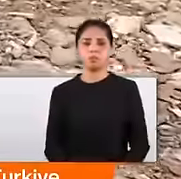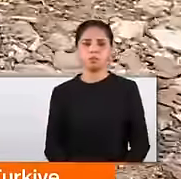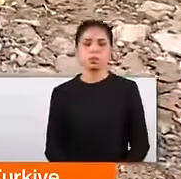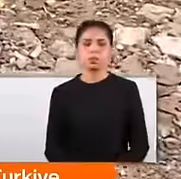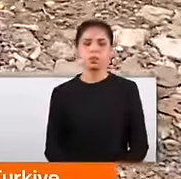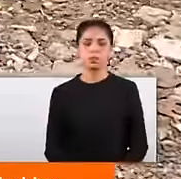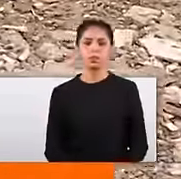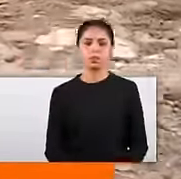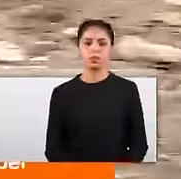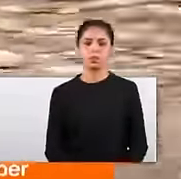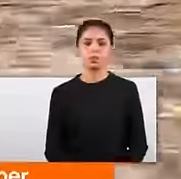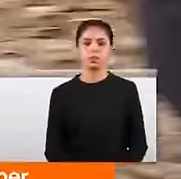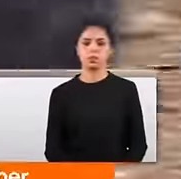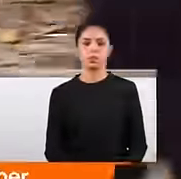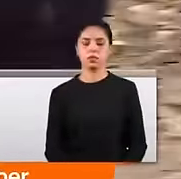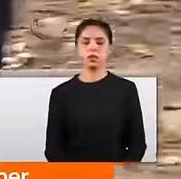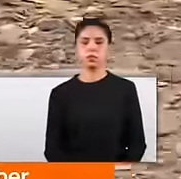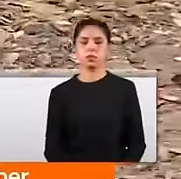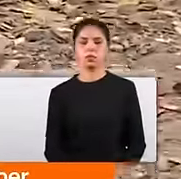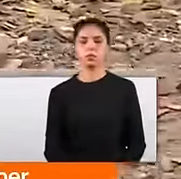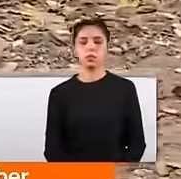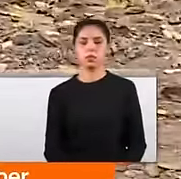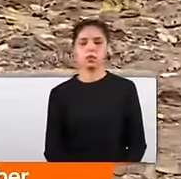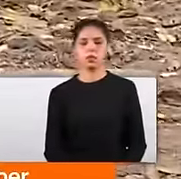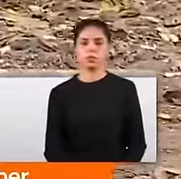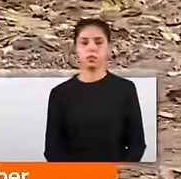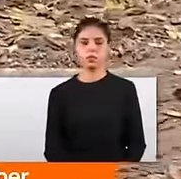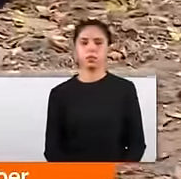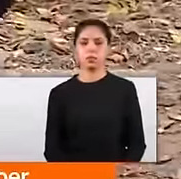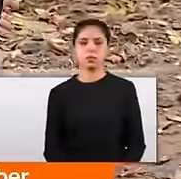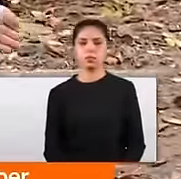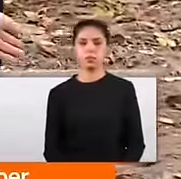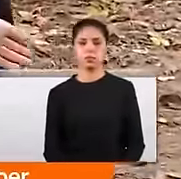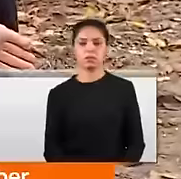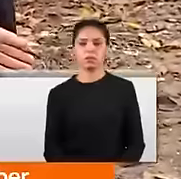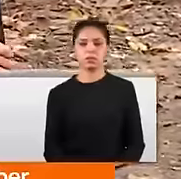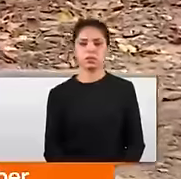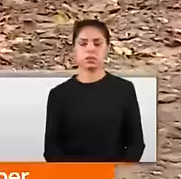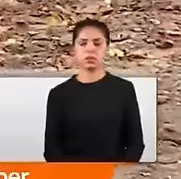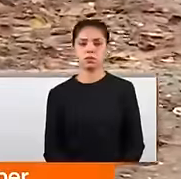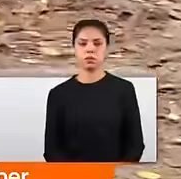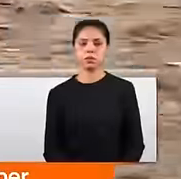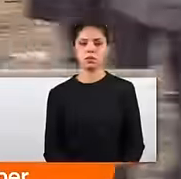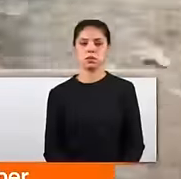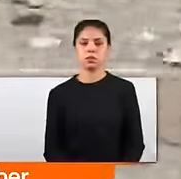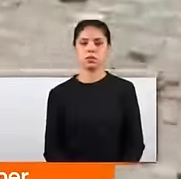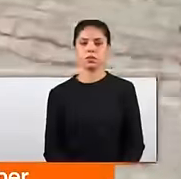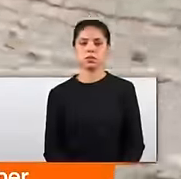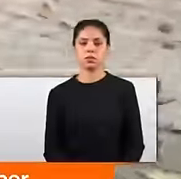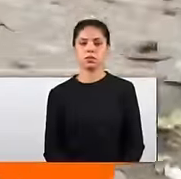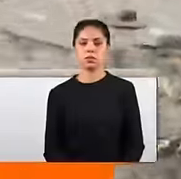Orayı kazan müteahhit alternatif yol vermek için bu duvarı yıktı. Sonra buraya mıcır